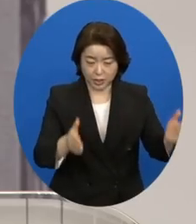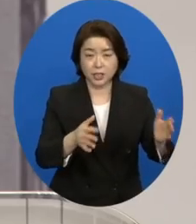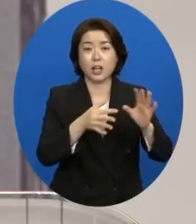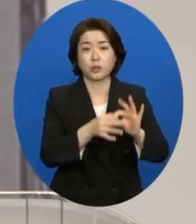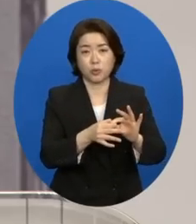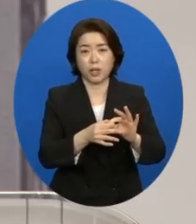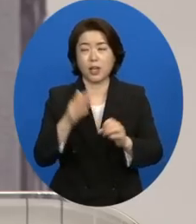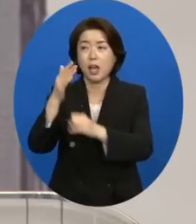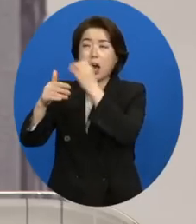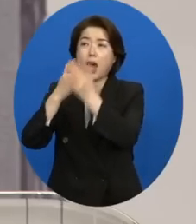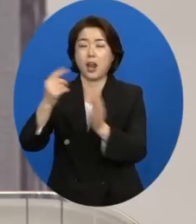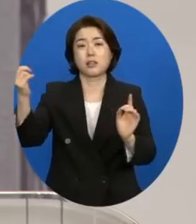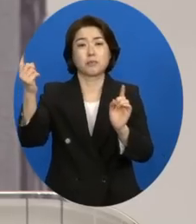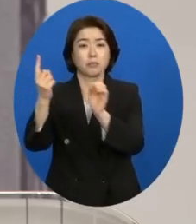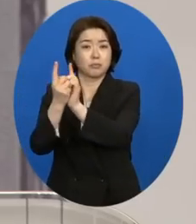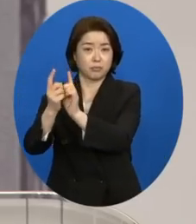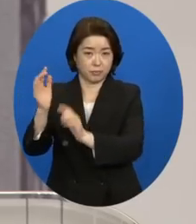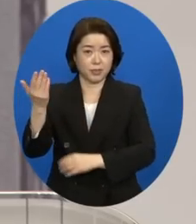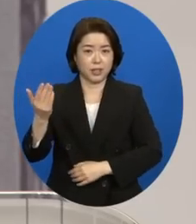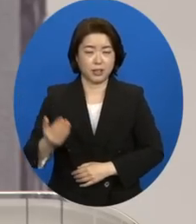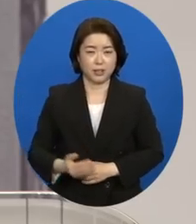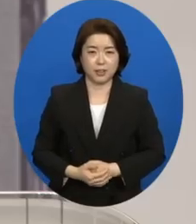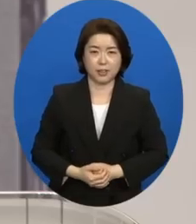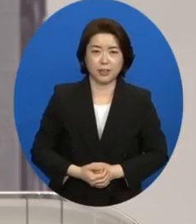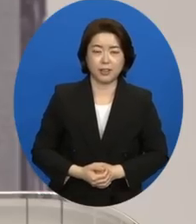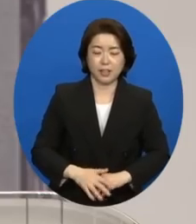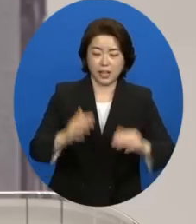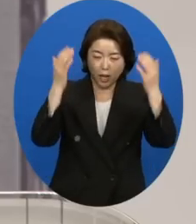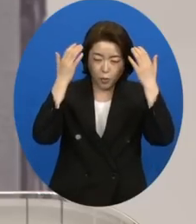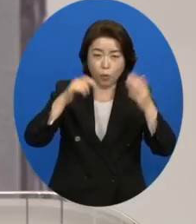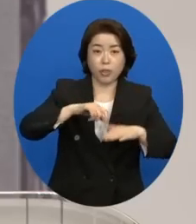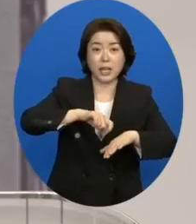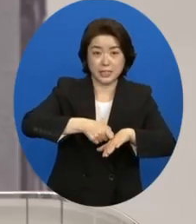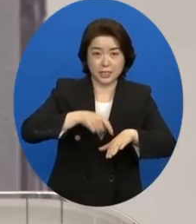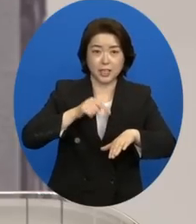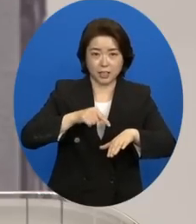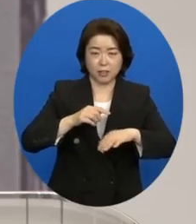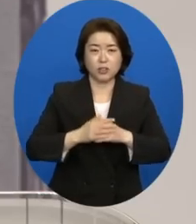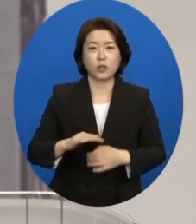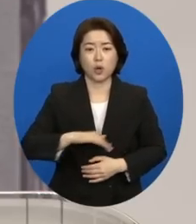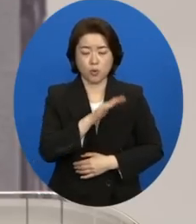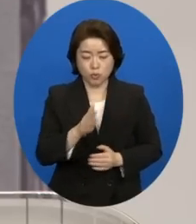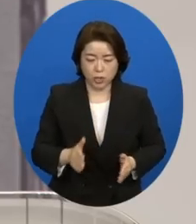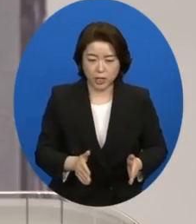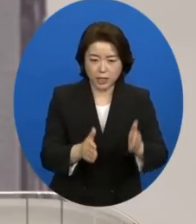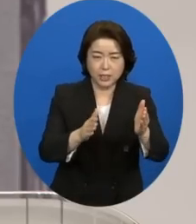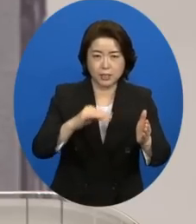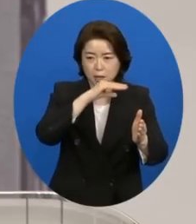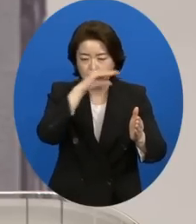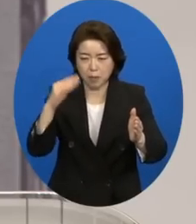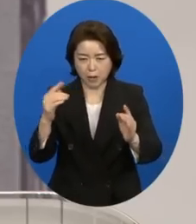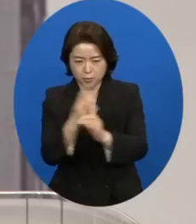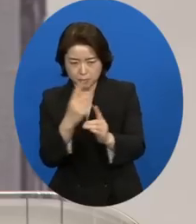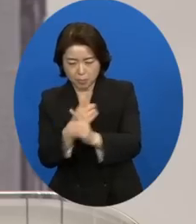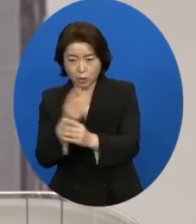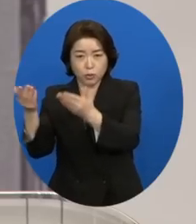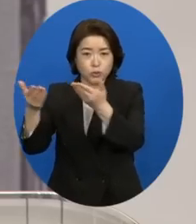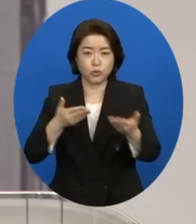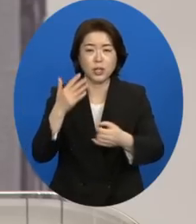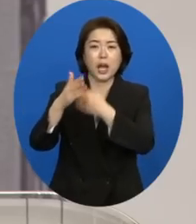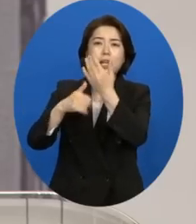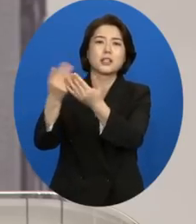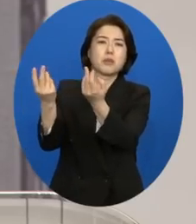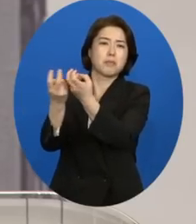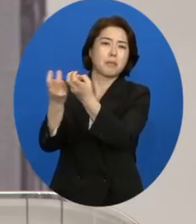하나님을 만나게 된 거예요 여러분 고난의 징계는 바로 우리 길을 바로잡는 하나님의 수단이 됩니다 시편